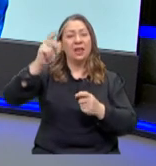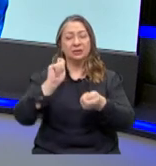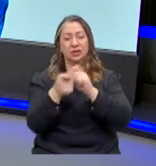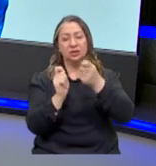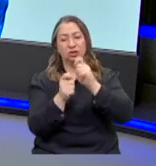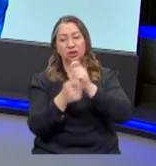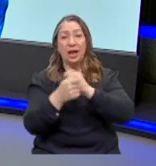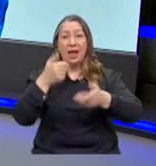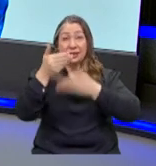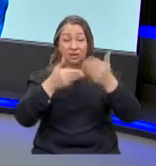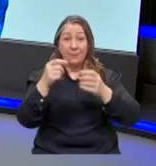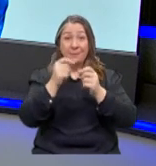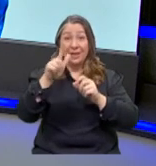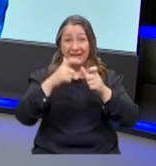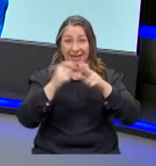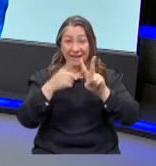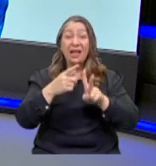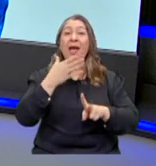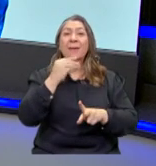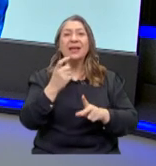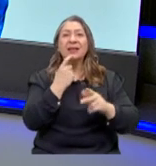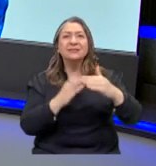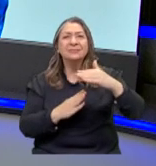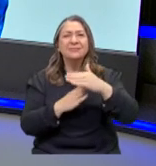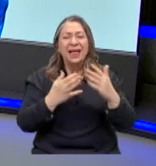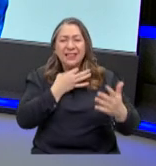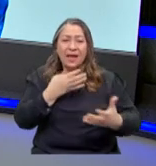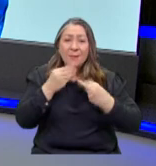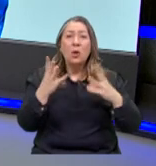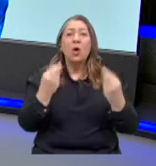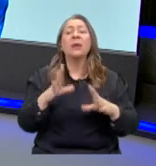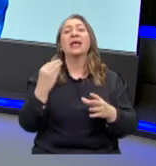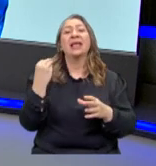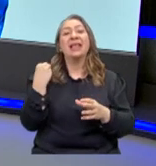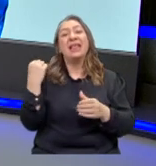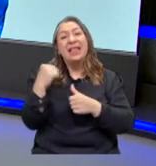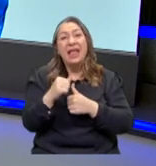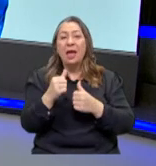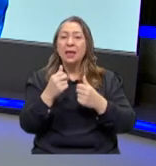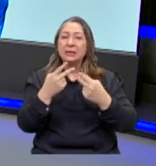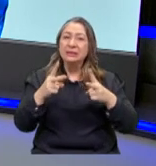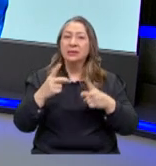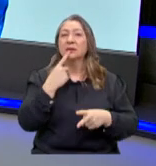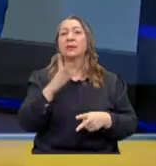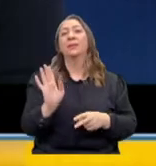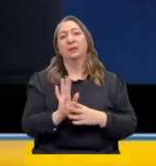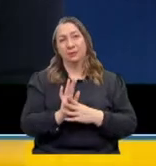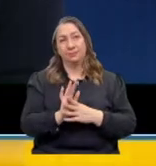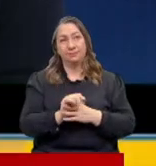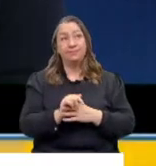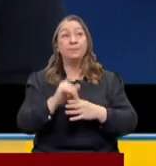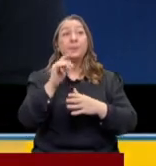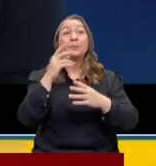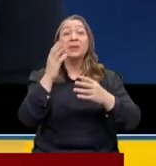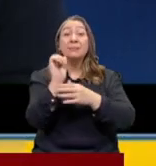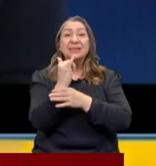değişeceğini anlatan Bilgin, emeklilikte yaşa takılanlara ise yine yeşil ışık yakmadı. O meslek